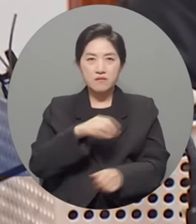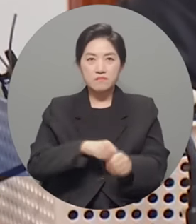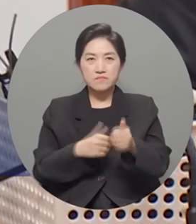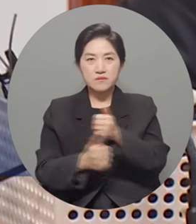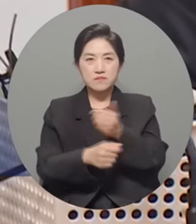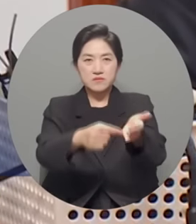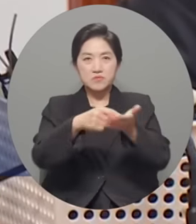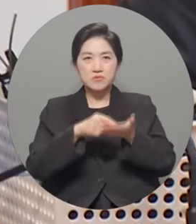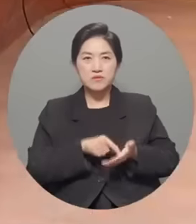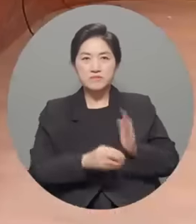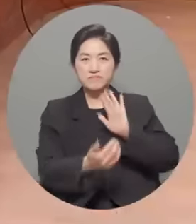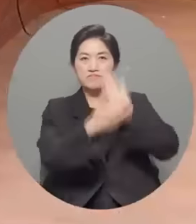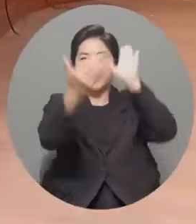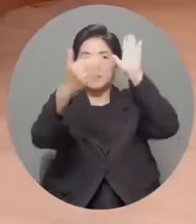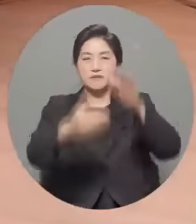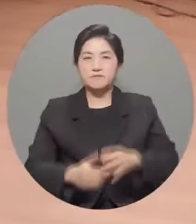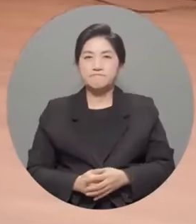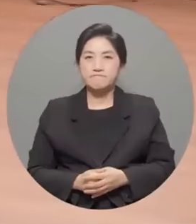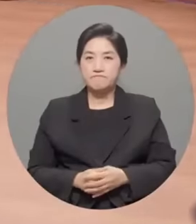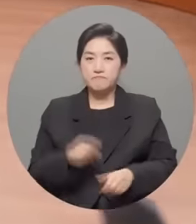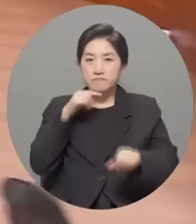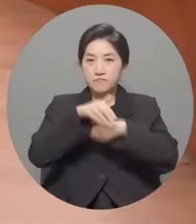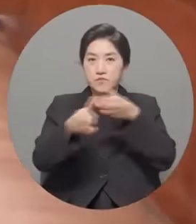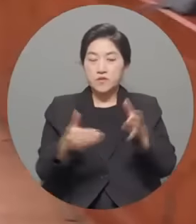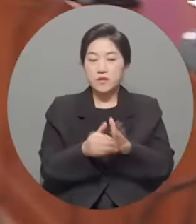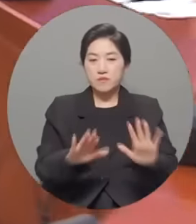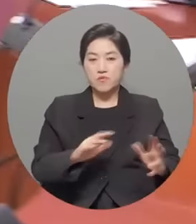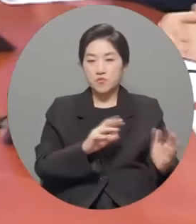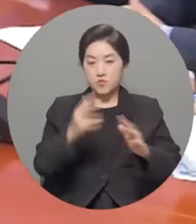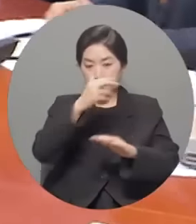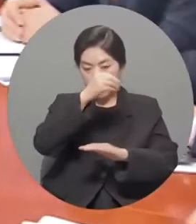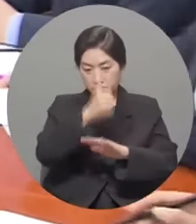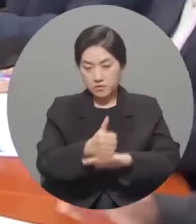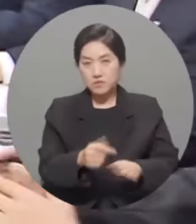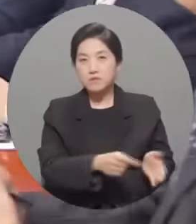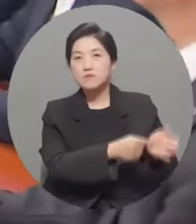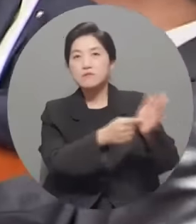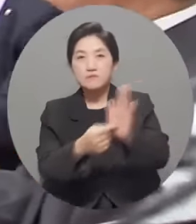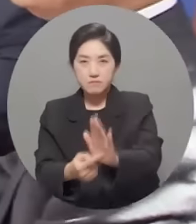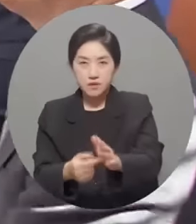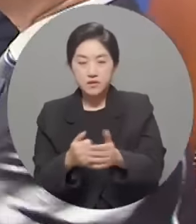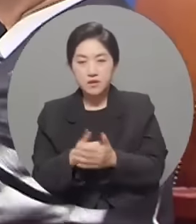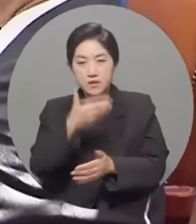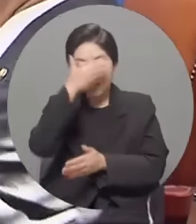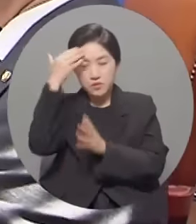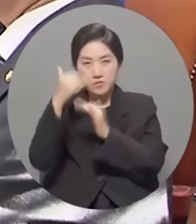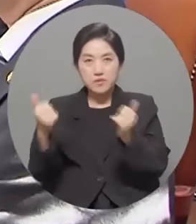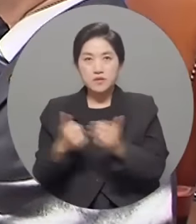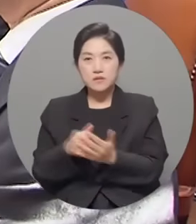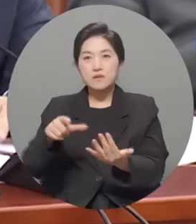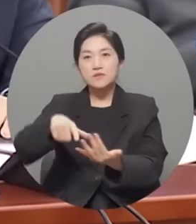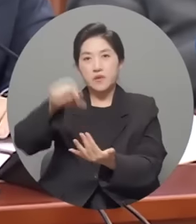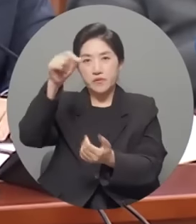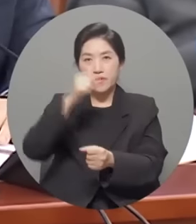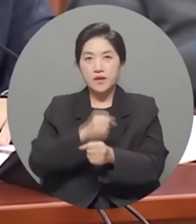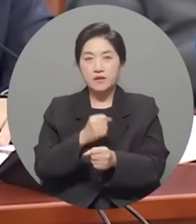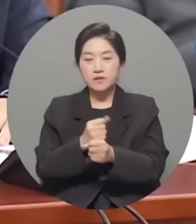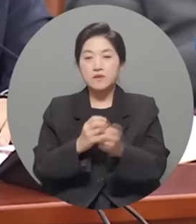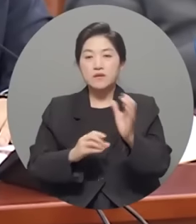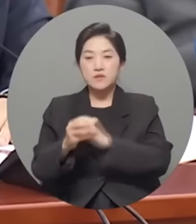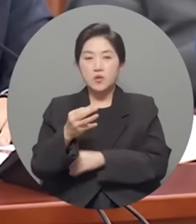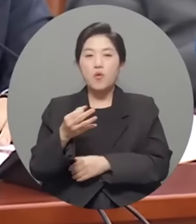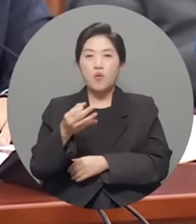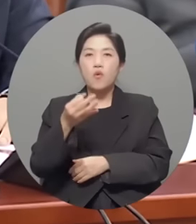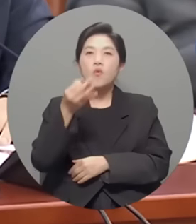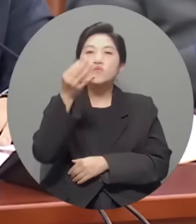강력히 거부합니다. 민주당은 이번 공론조사 결과를 공개하면서 젊은 층의 선택 역시 더 내고 더 받는